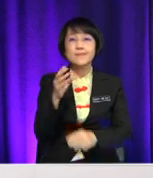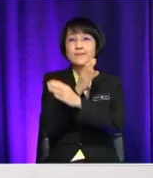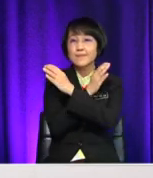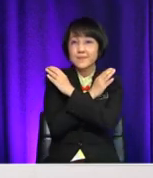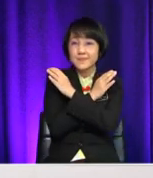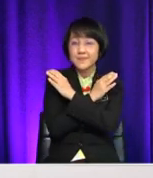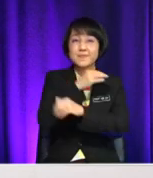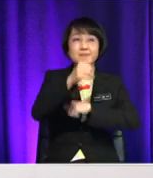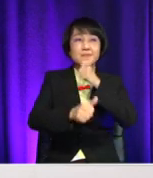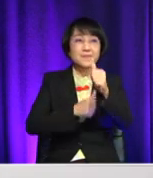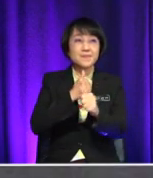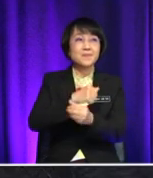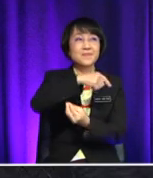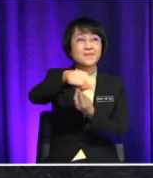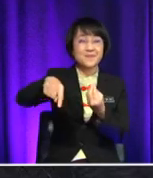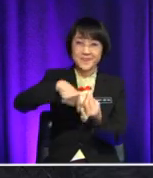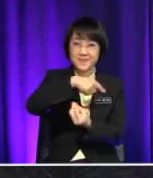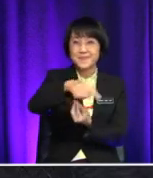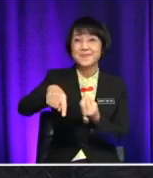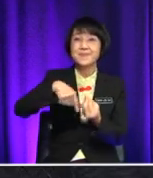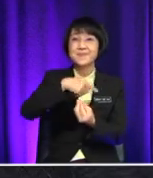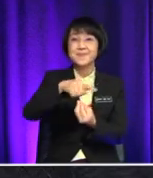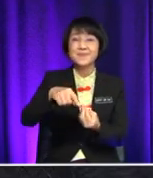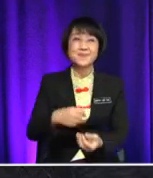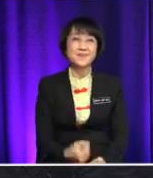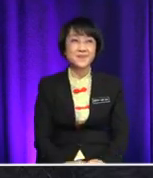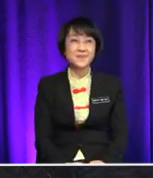hijau cinta akan alam sekitar